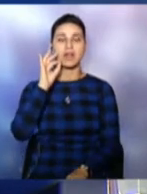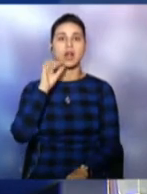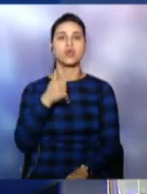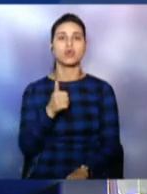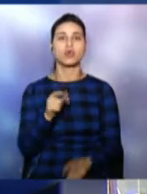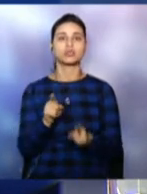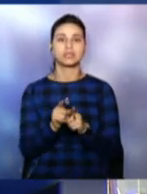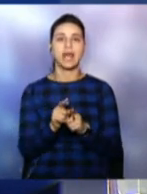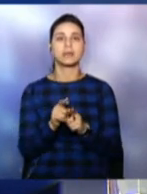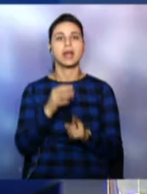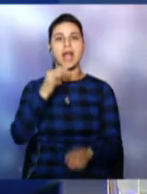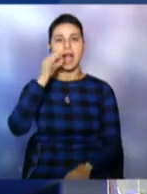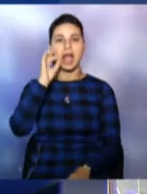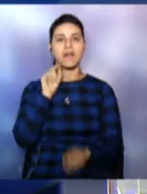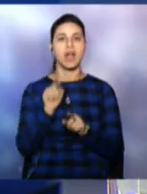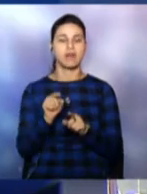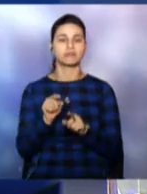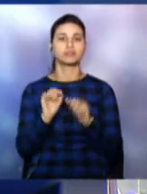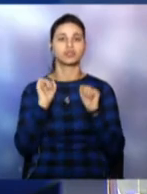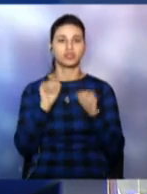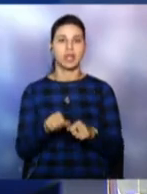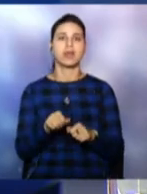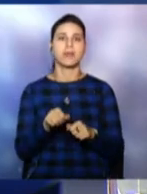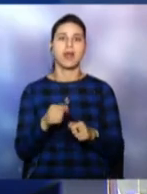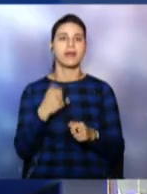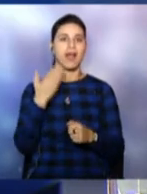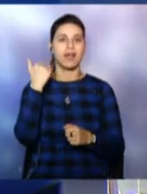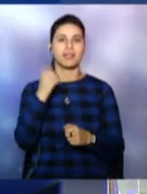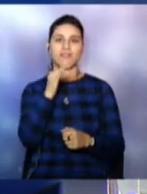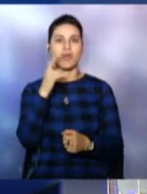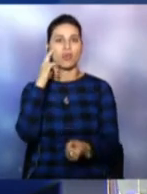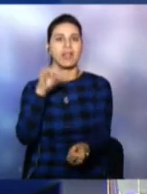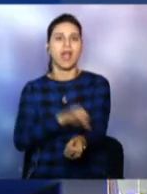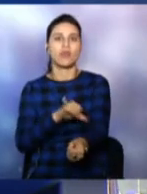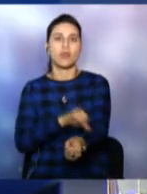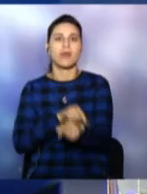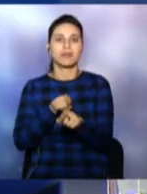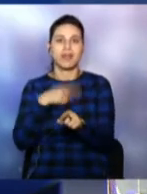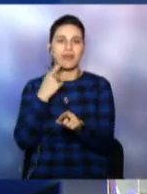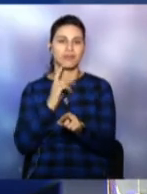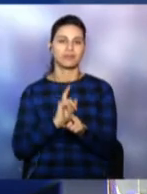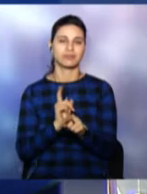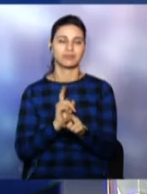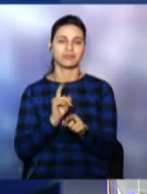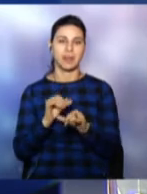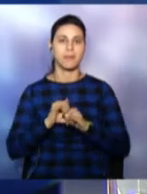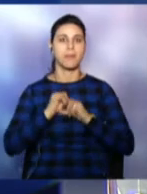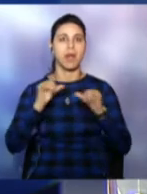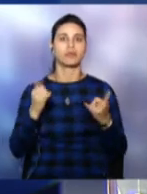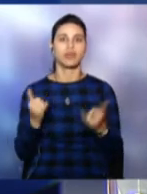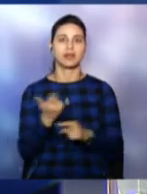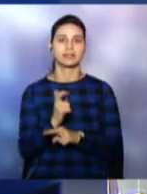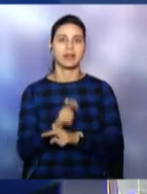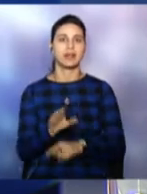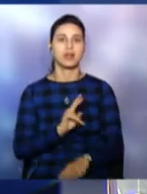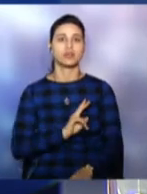როგორც ნაყენი, როგორც სასმელი შეიძლება არ არსებობდა ინფორმით, როგორითაც დღეს კაცობრიობა იყენებს ასე ფართოდ და სტატისტიკა ამას